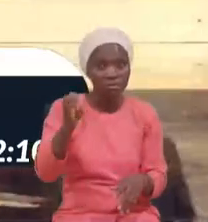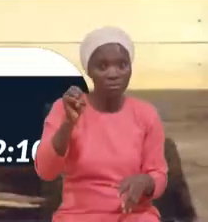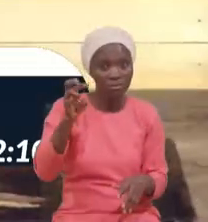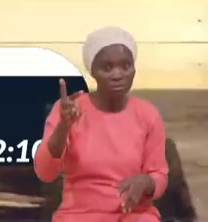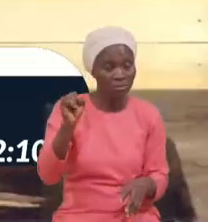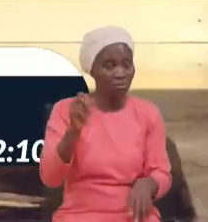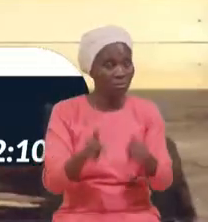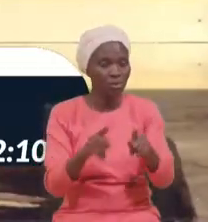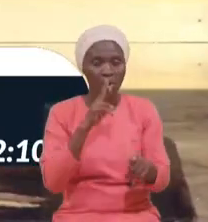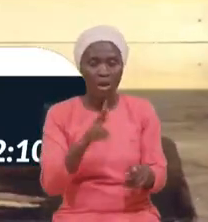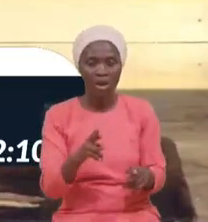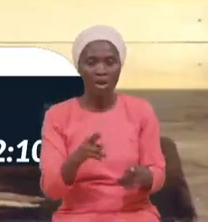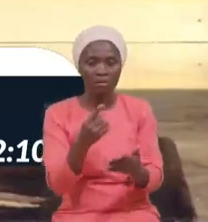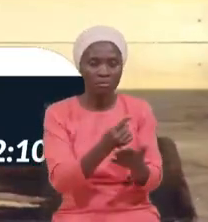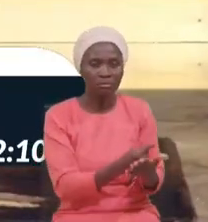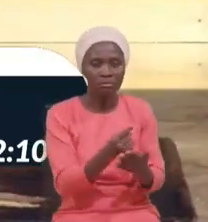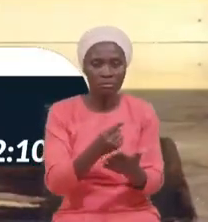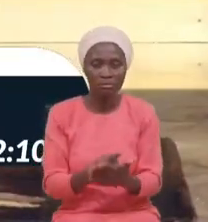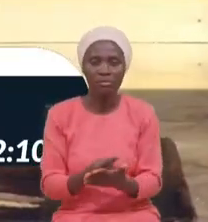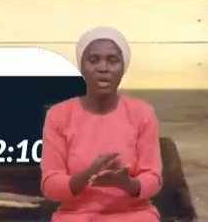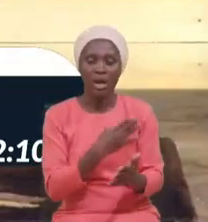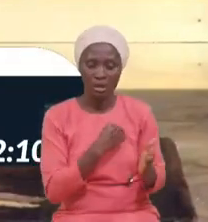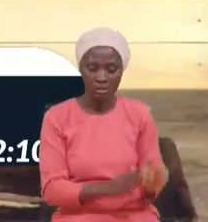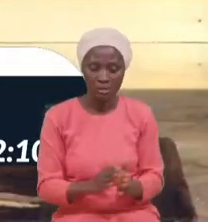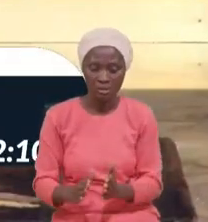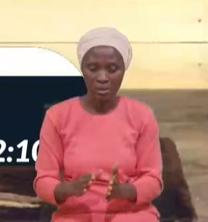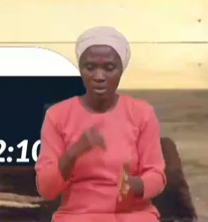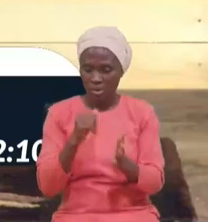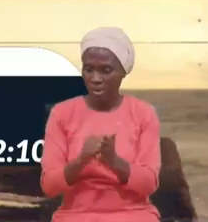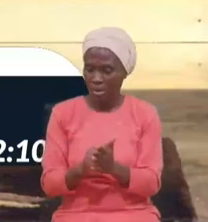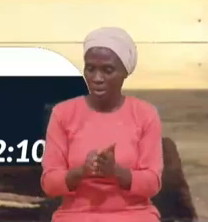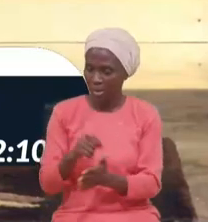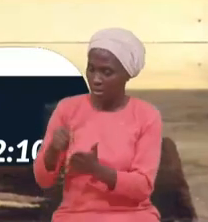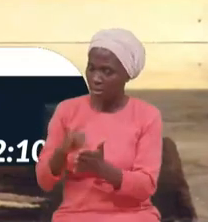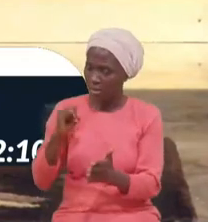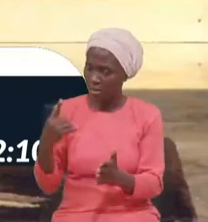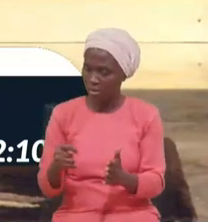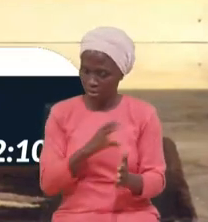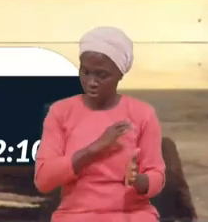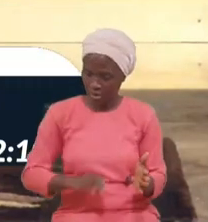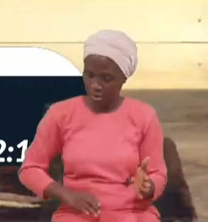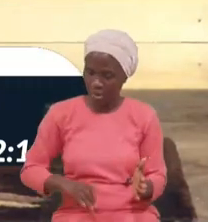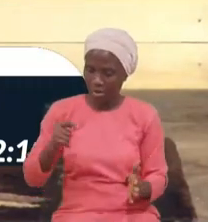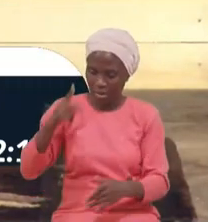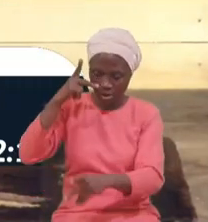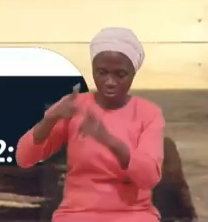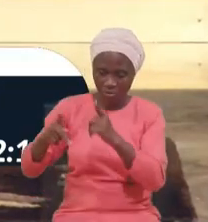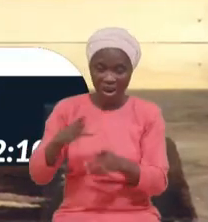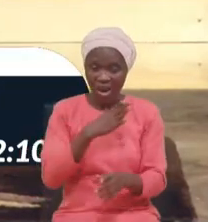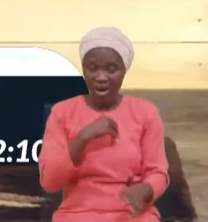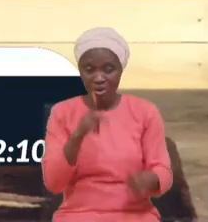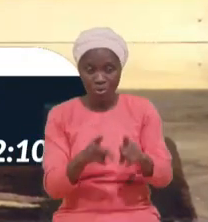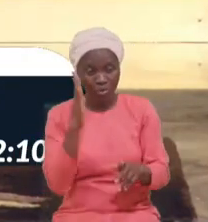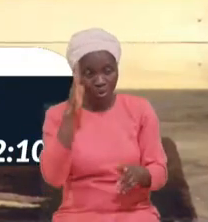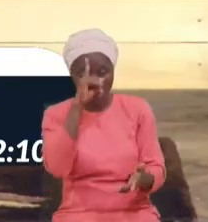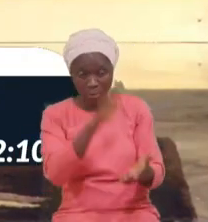Les sacrificateurs et les Juifs étaient au courant du même. Qu'est-ce que nous attendons? Voici le Christ, voici le Messie.